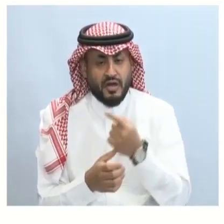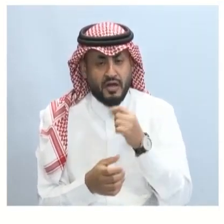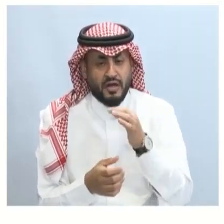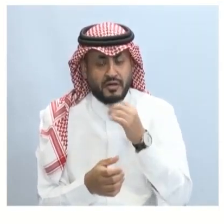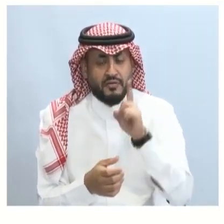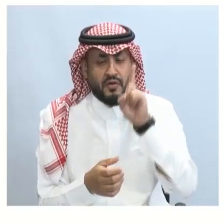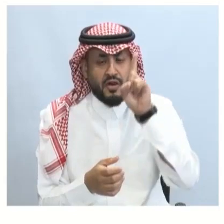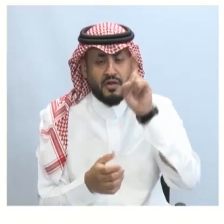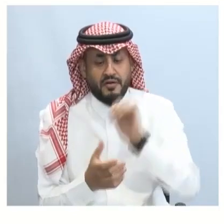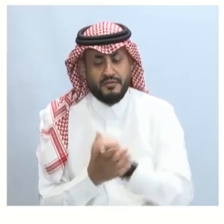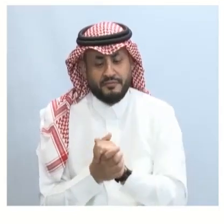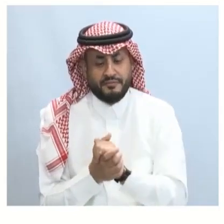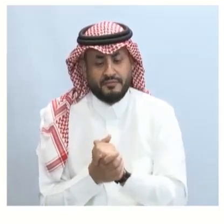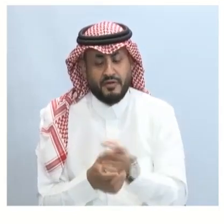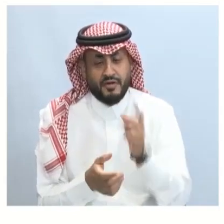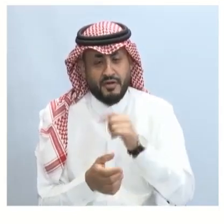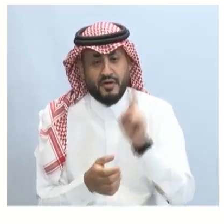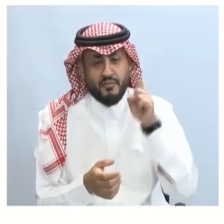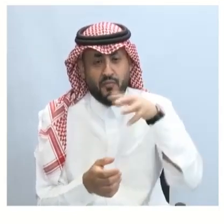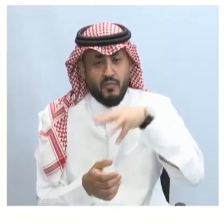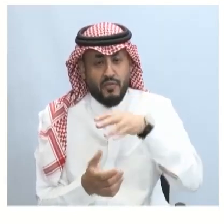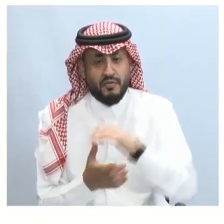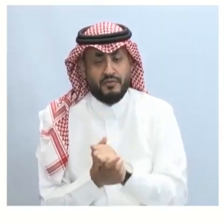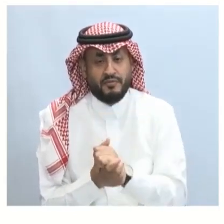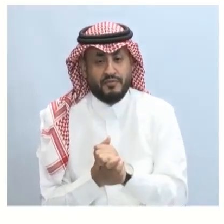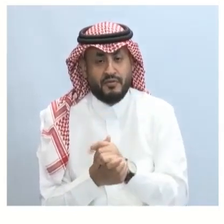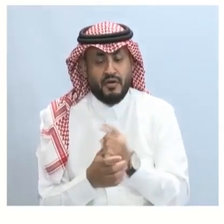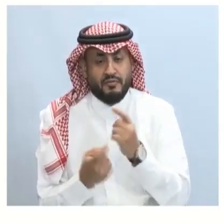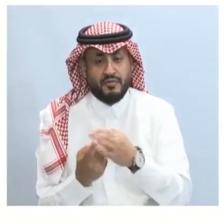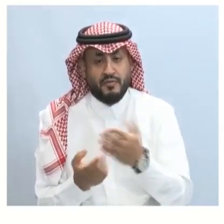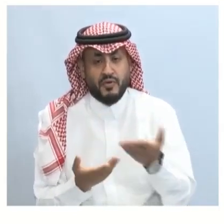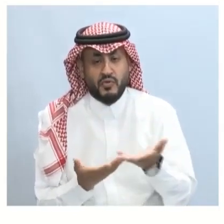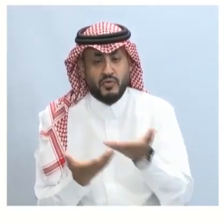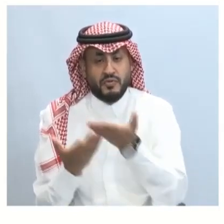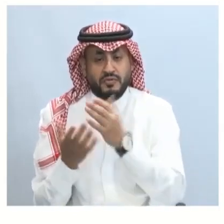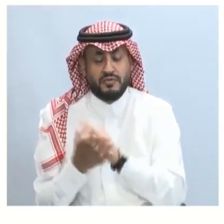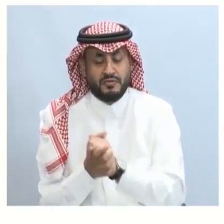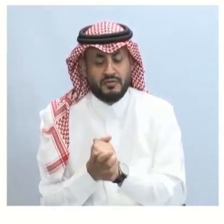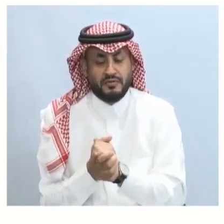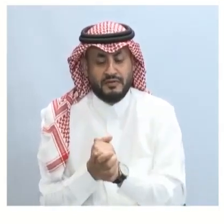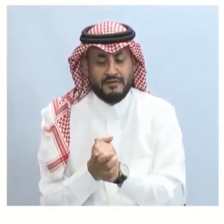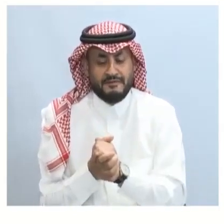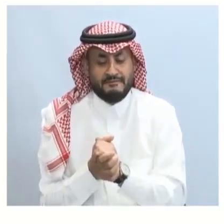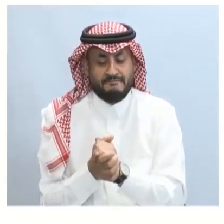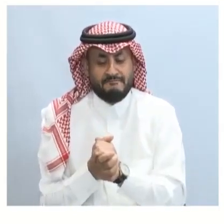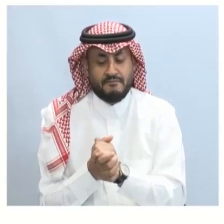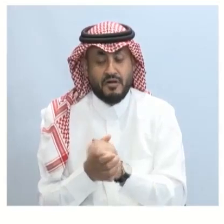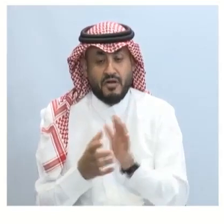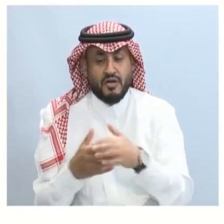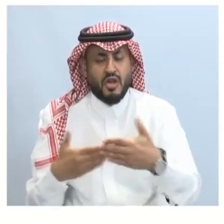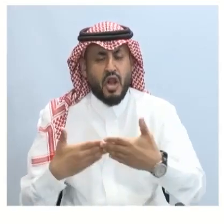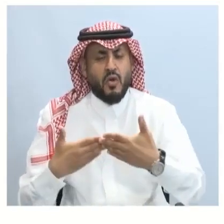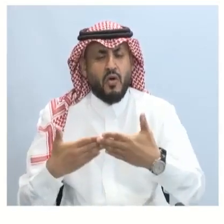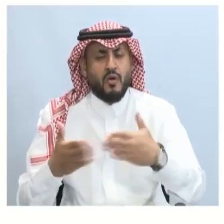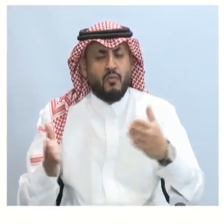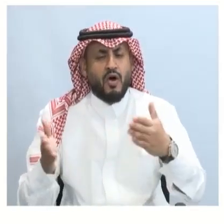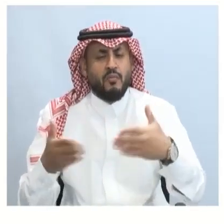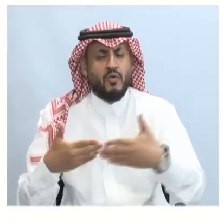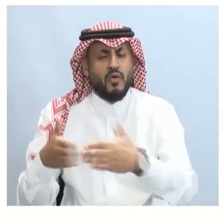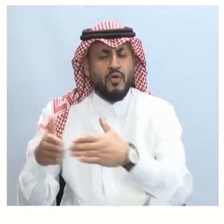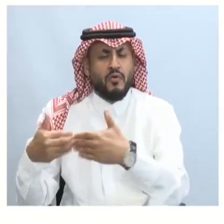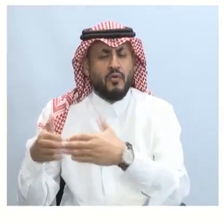الله وان محمدا عبد الله ورسوله الى الا فتحت له